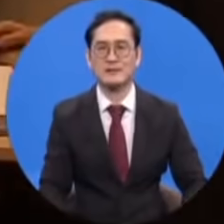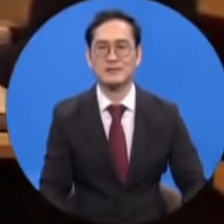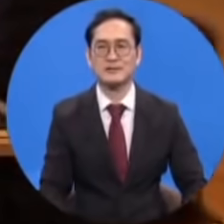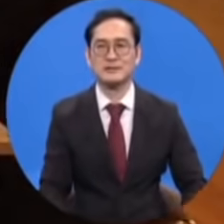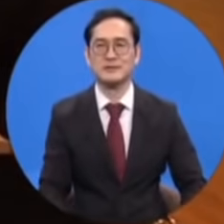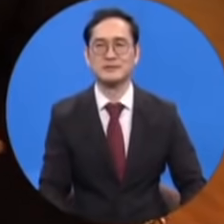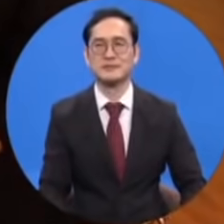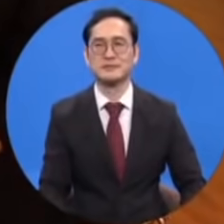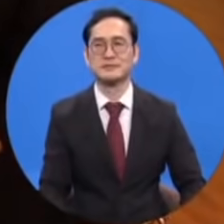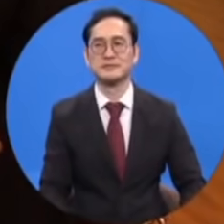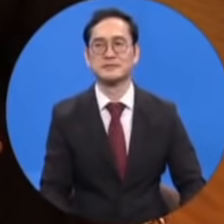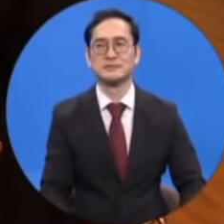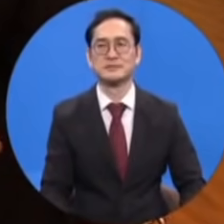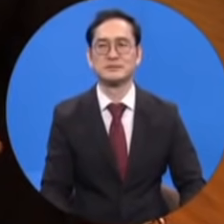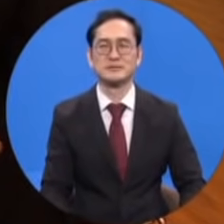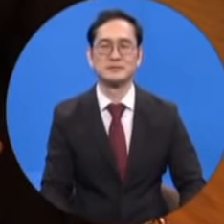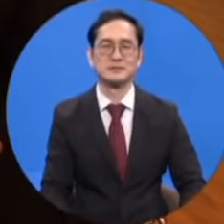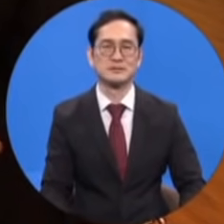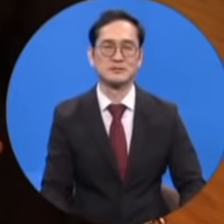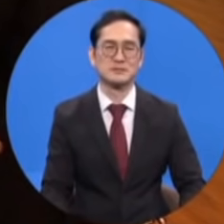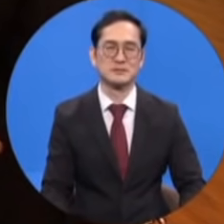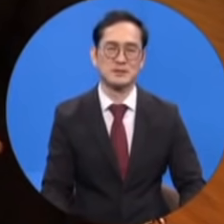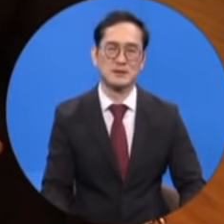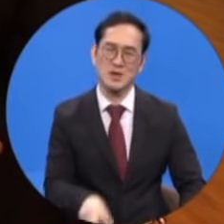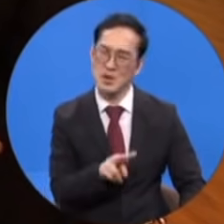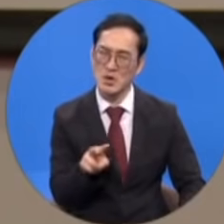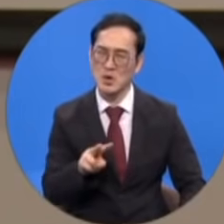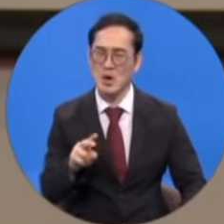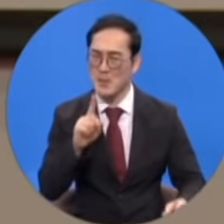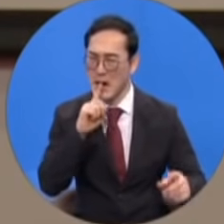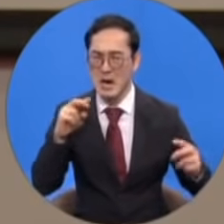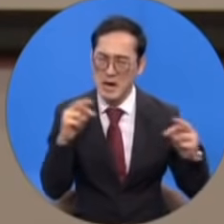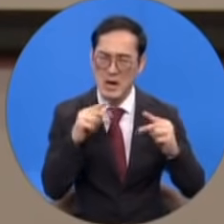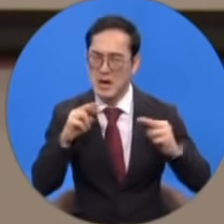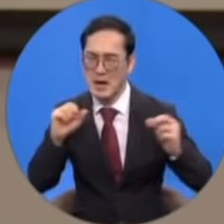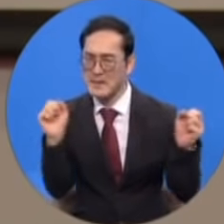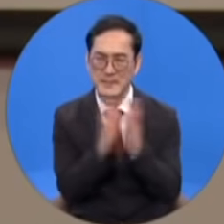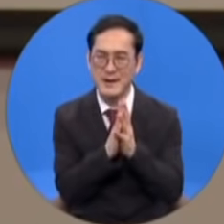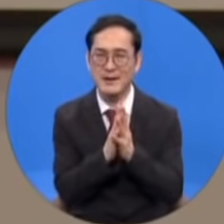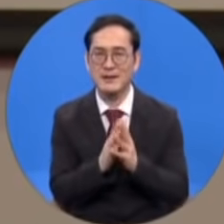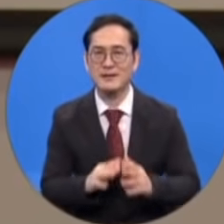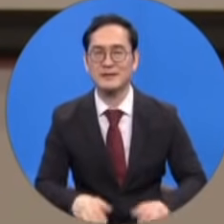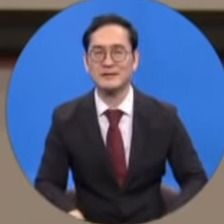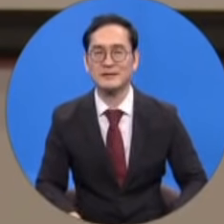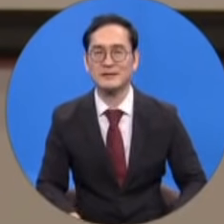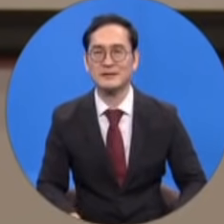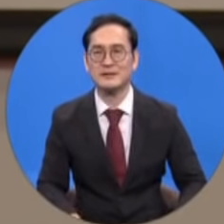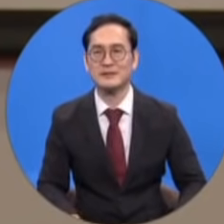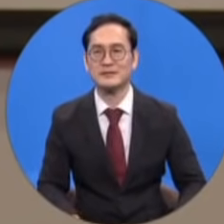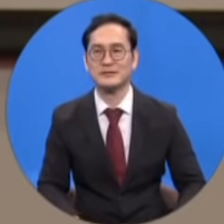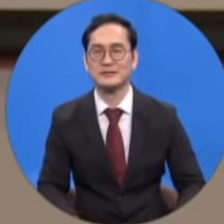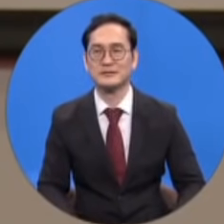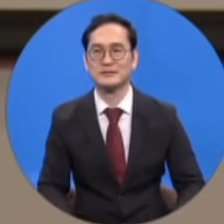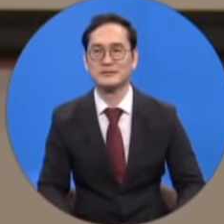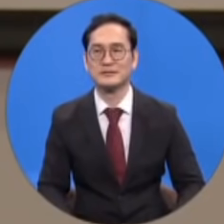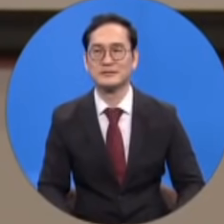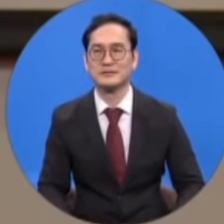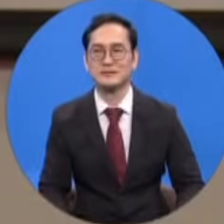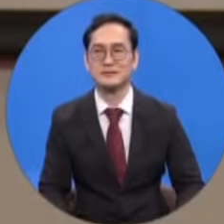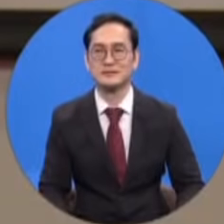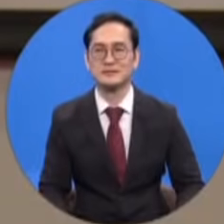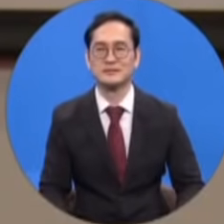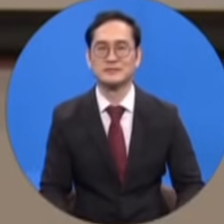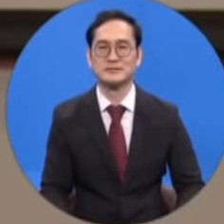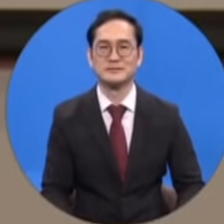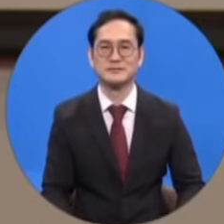상당히 크게 충돌하고 있는 부분인것 같아요 네 뭐 서로 이제 뭐 여러 사람이 뭐죠 사람을 거며 하기도 하고 이름의 서로 공격을